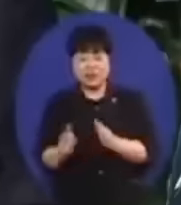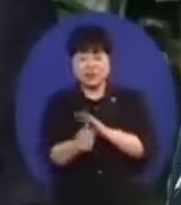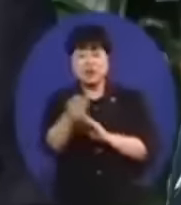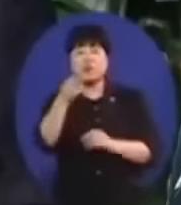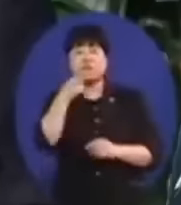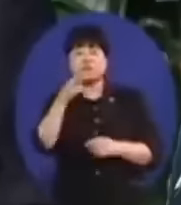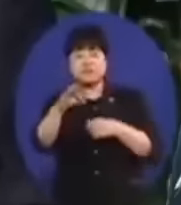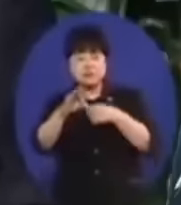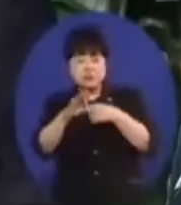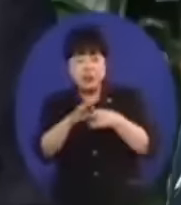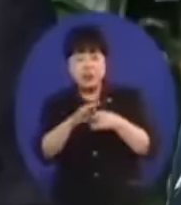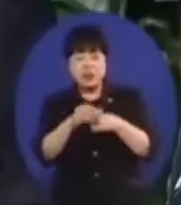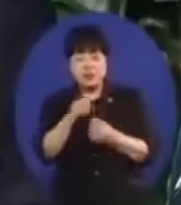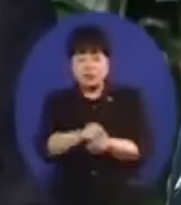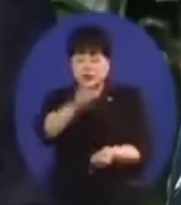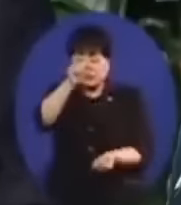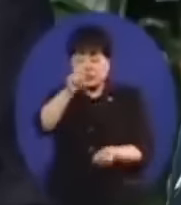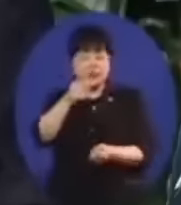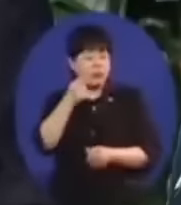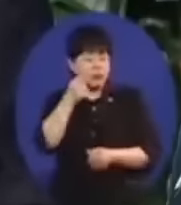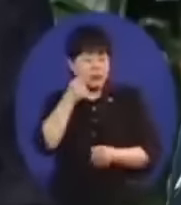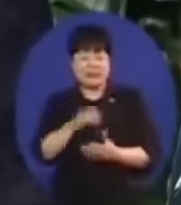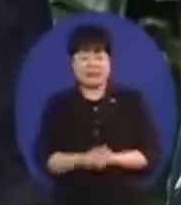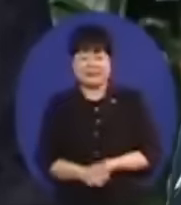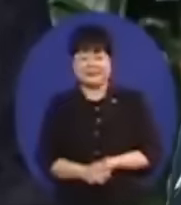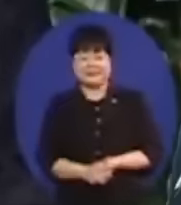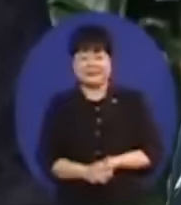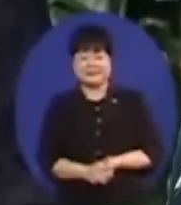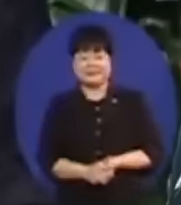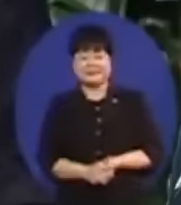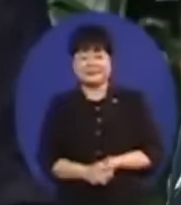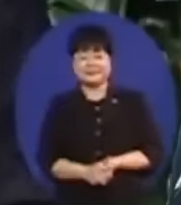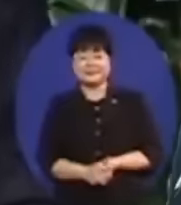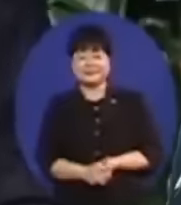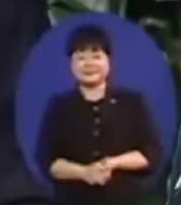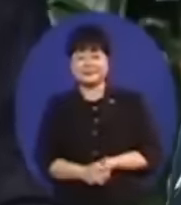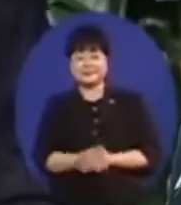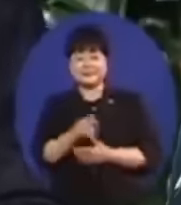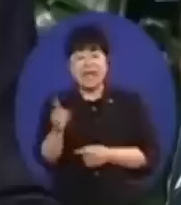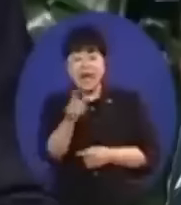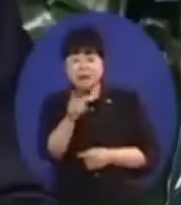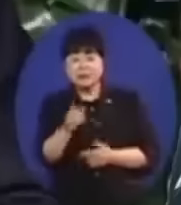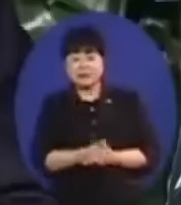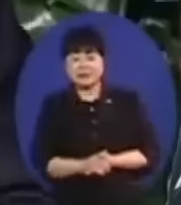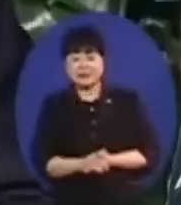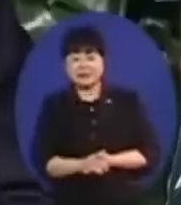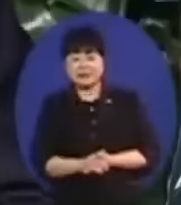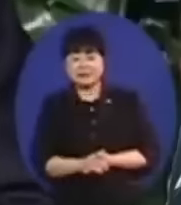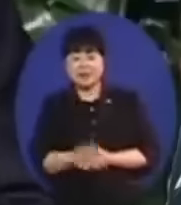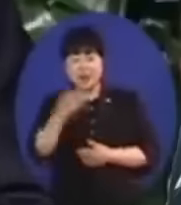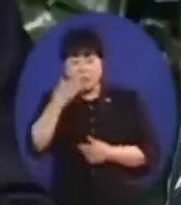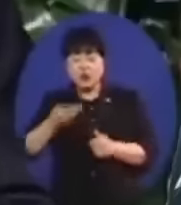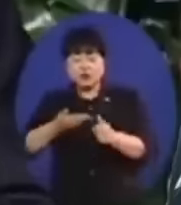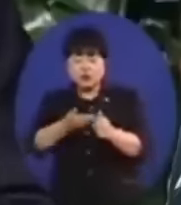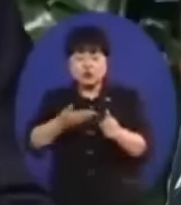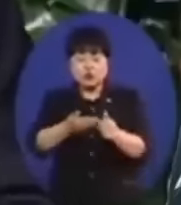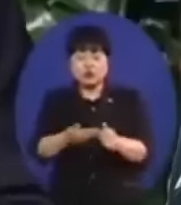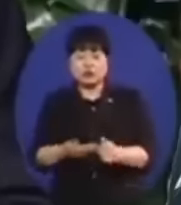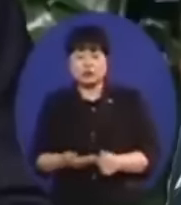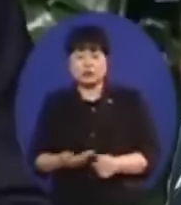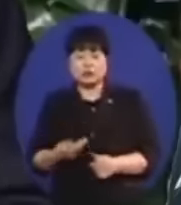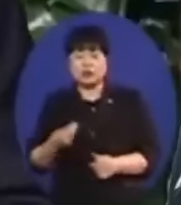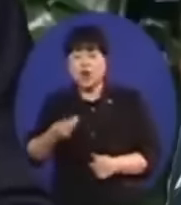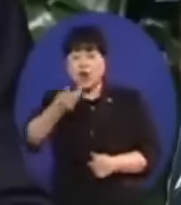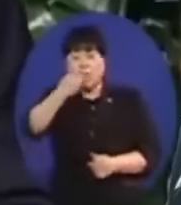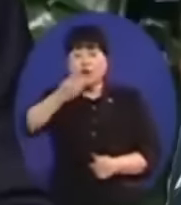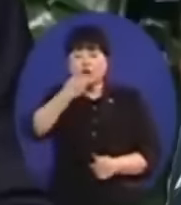소원이 없는데 입을 크게 열 수가 없습니다. 아무리 떼먹이려고 해도 고개를